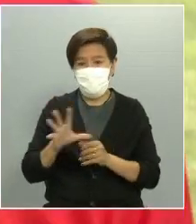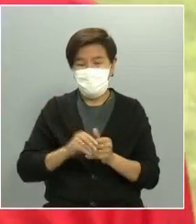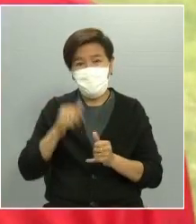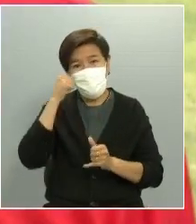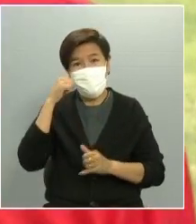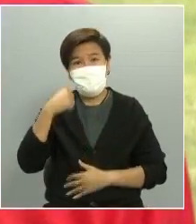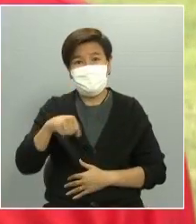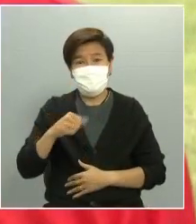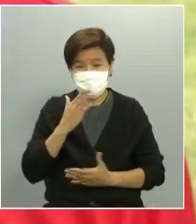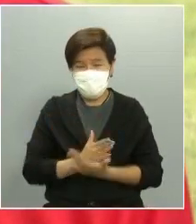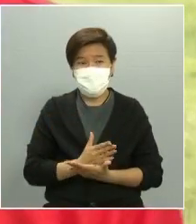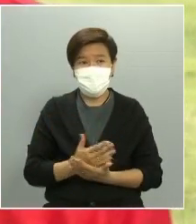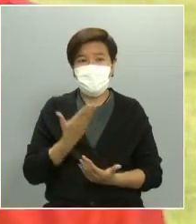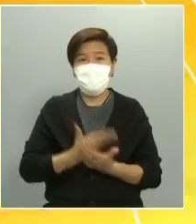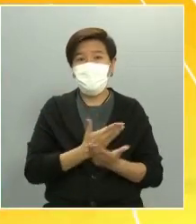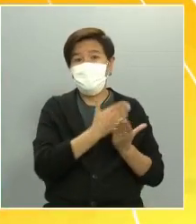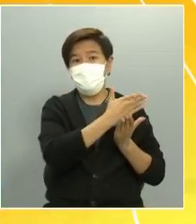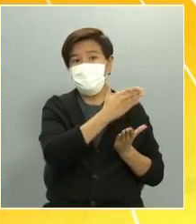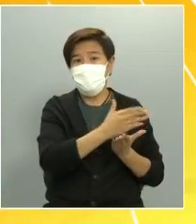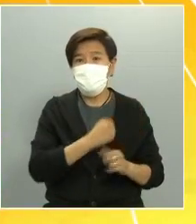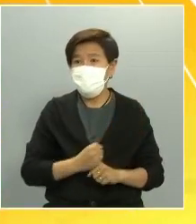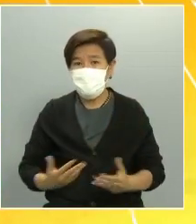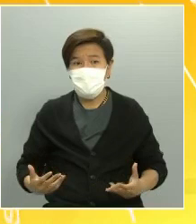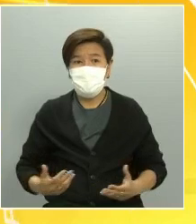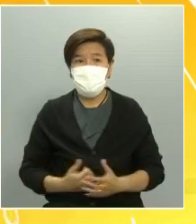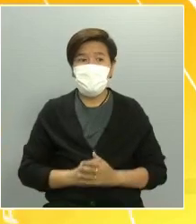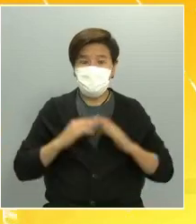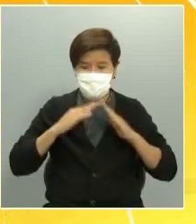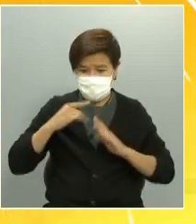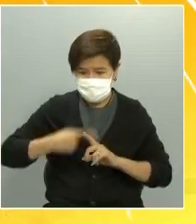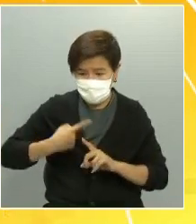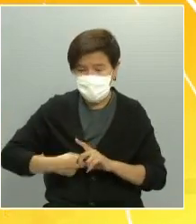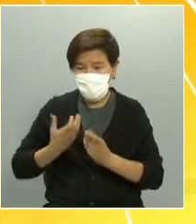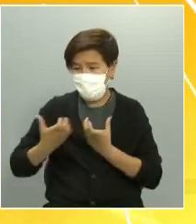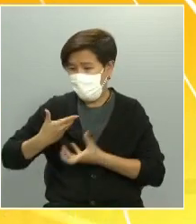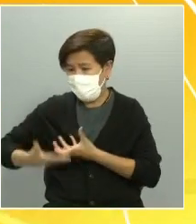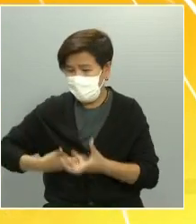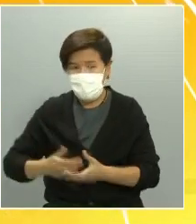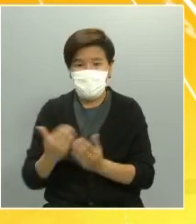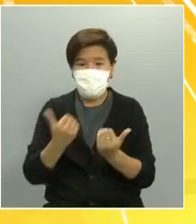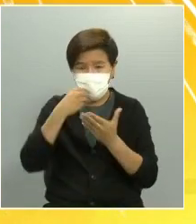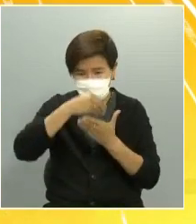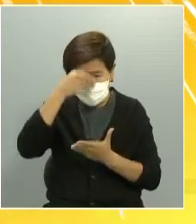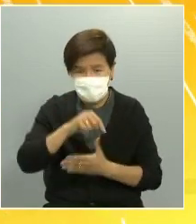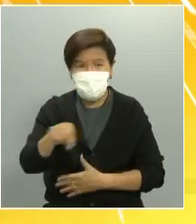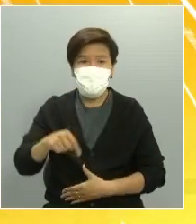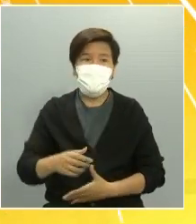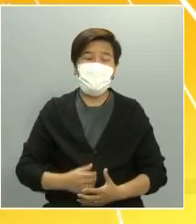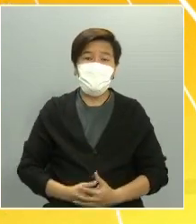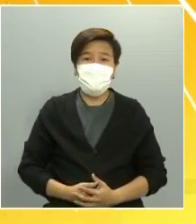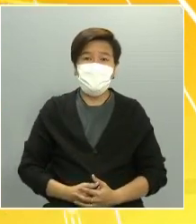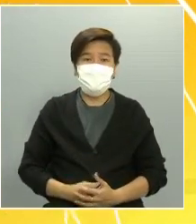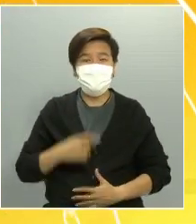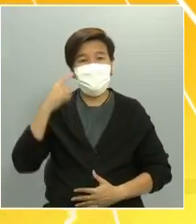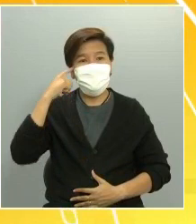เลยต้องหาเงินมาขายของด้วยค่าเช่าบ้านด้วยค่าเรียนลูกด้วยก็เลยต้อง